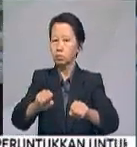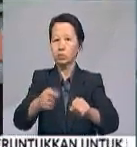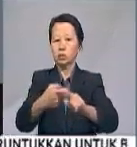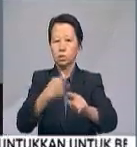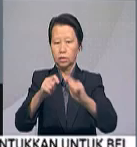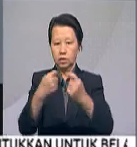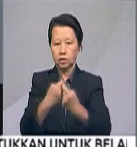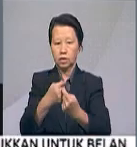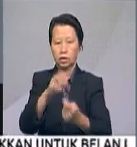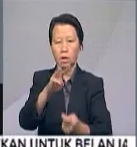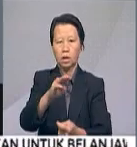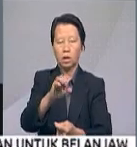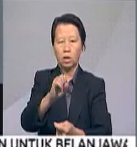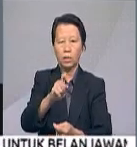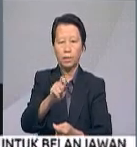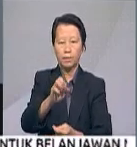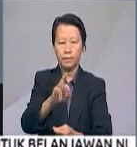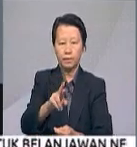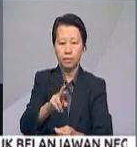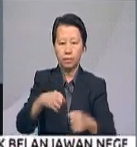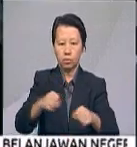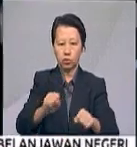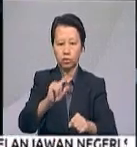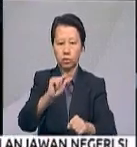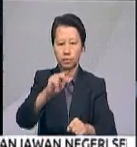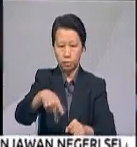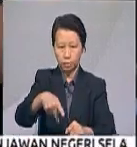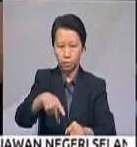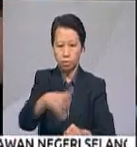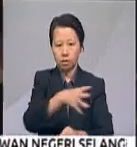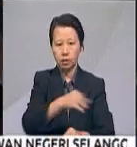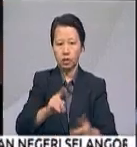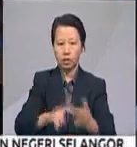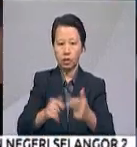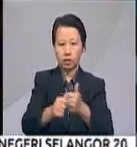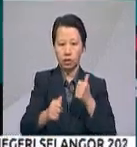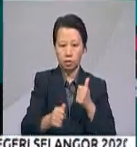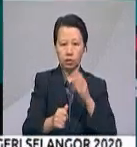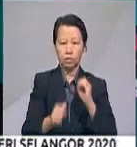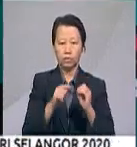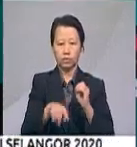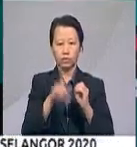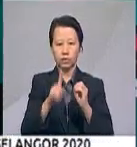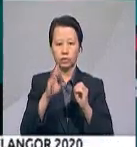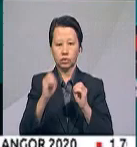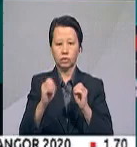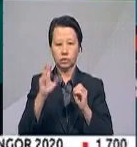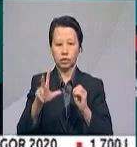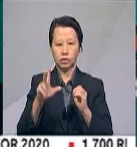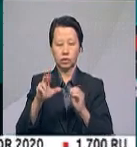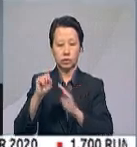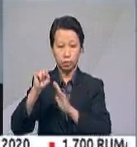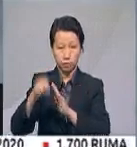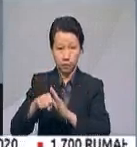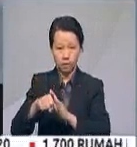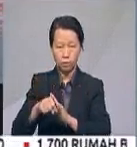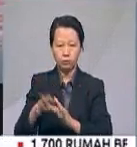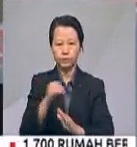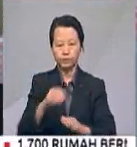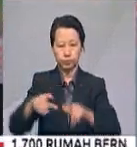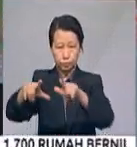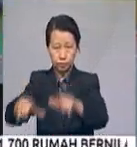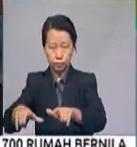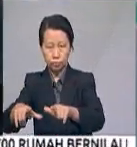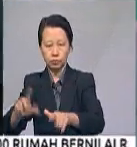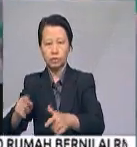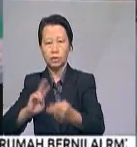pasukan Monsters Energy Yamaha MotoGP, Maverick Vinales, ketinggalan 0.103 saat. Petak ketiga pula